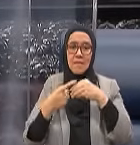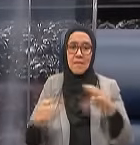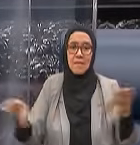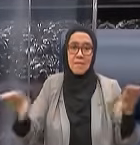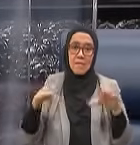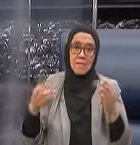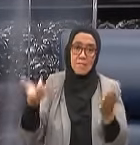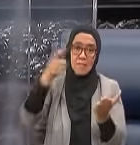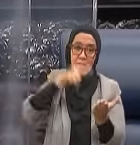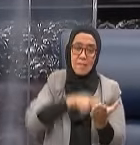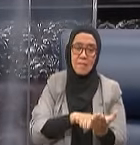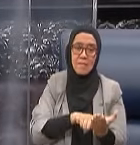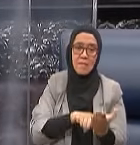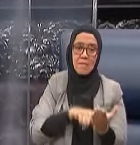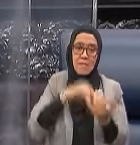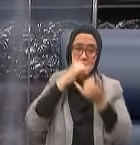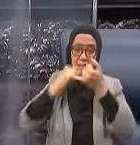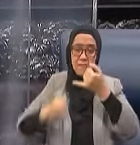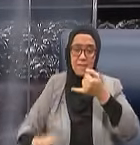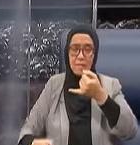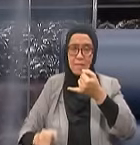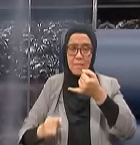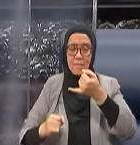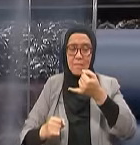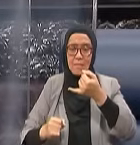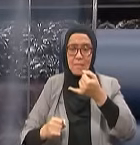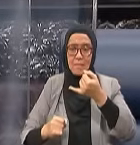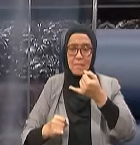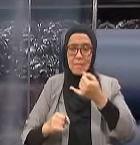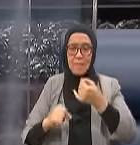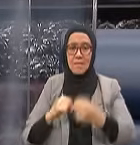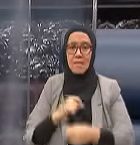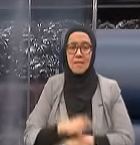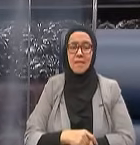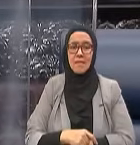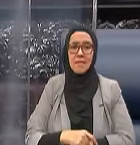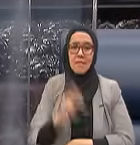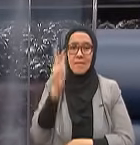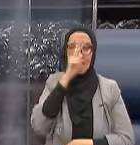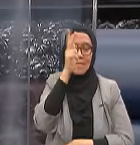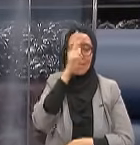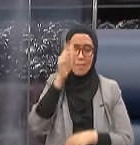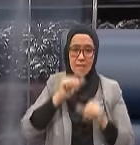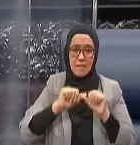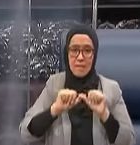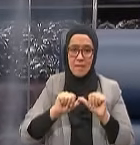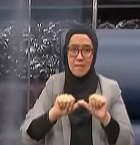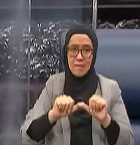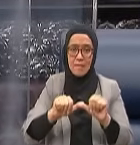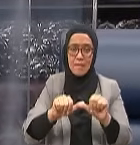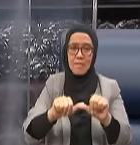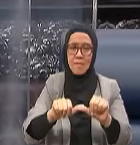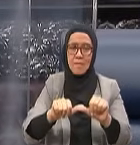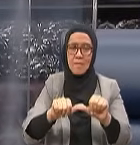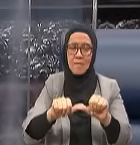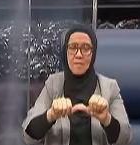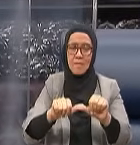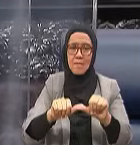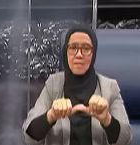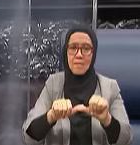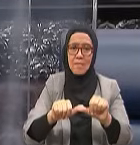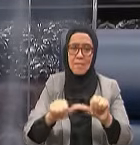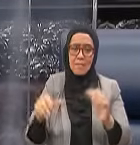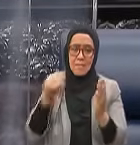laporan tata air Hai kerja mesin dari berterusan dan seluruh agen khususnya hal-hal